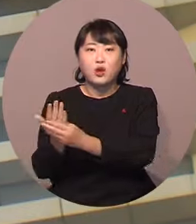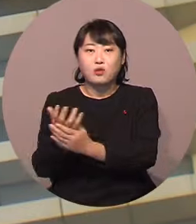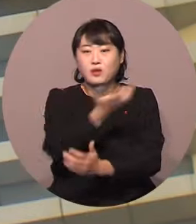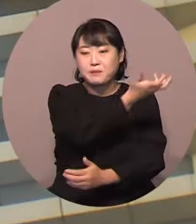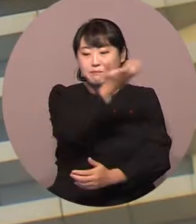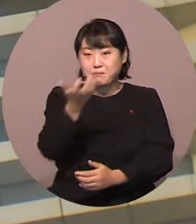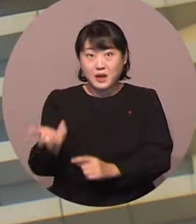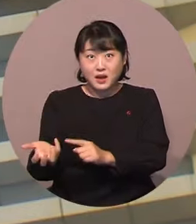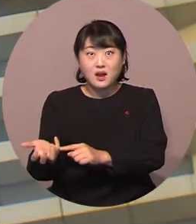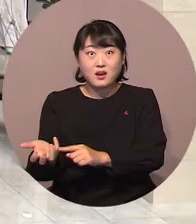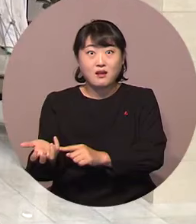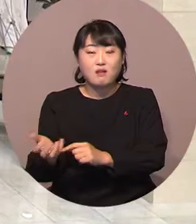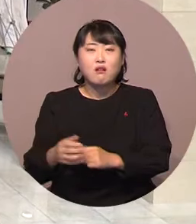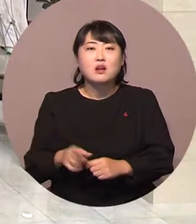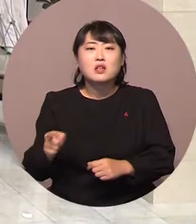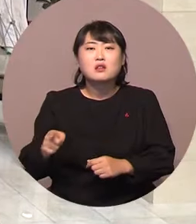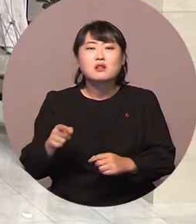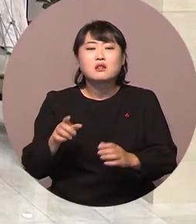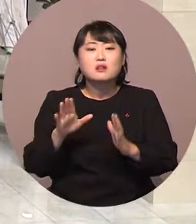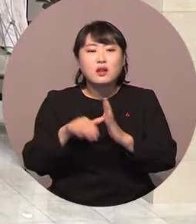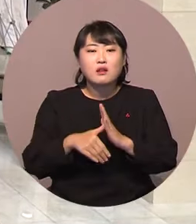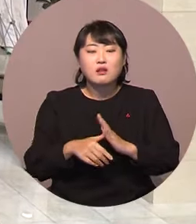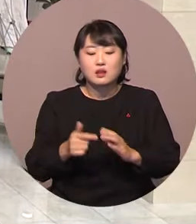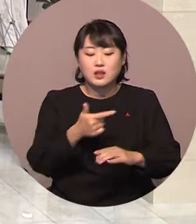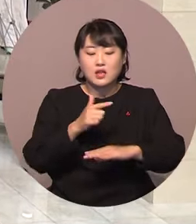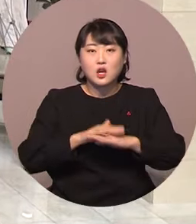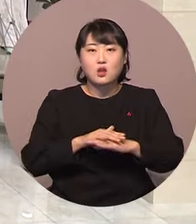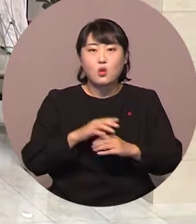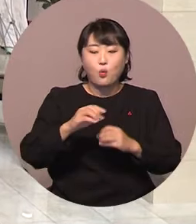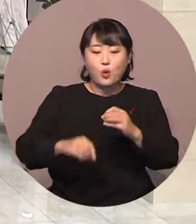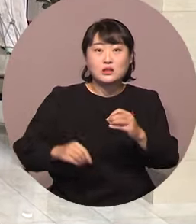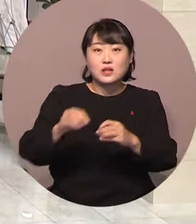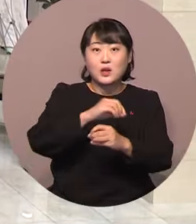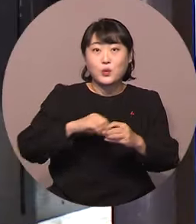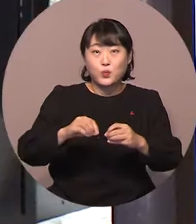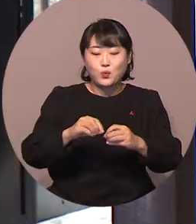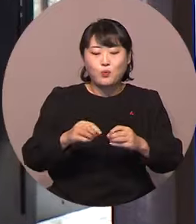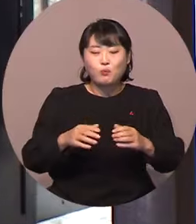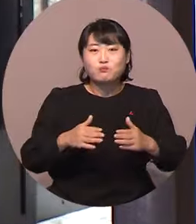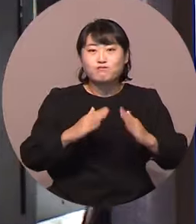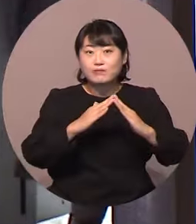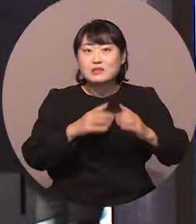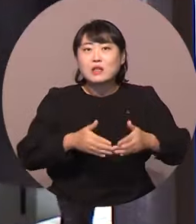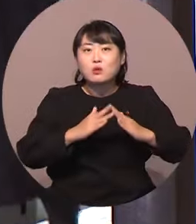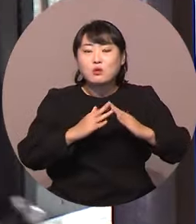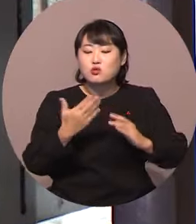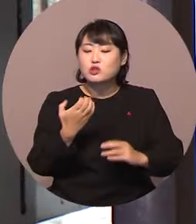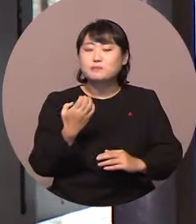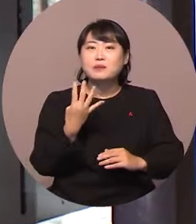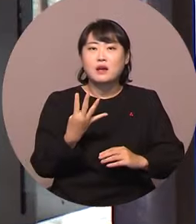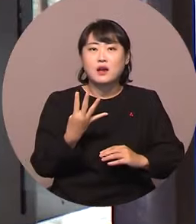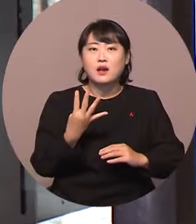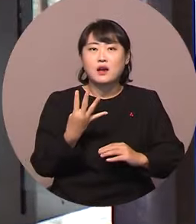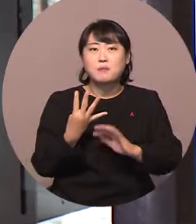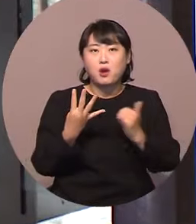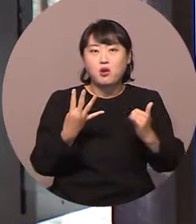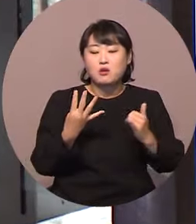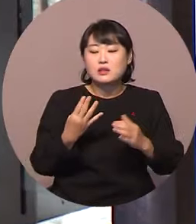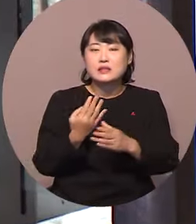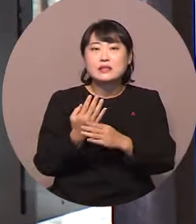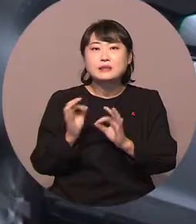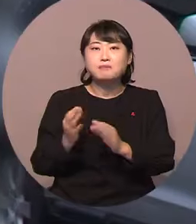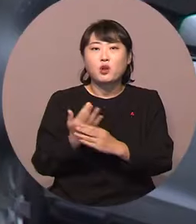기술입니다 당시 한전 기술직은 대전 원자로 설계 개발본부 직원 가운데 아네 명도 김천으로 옮기게